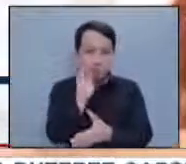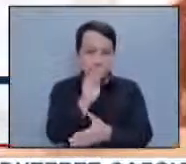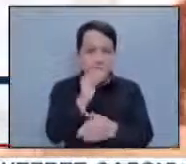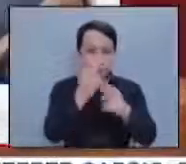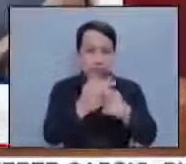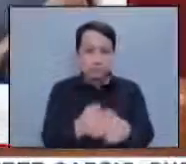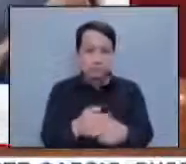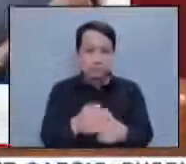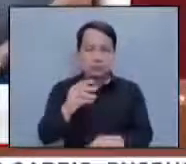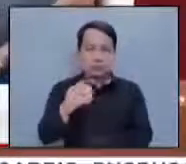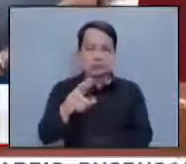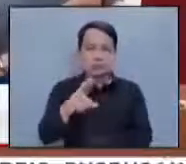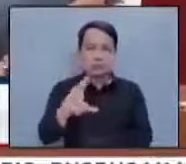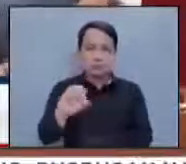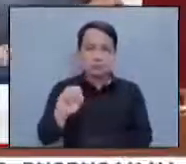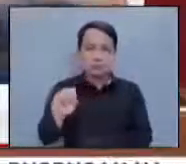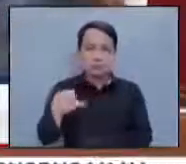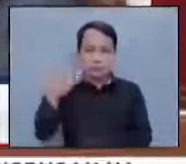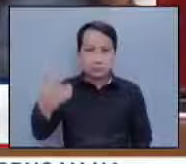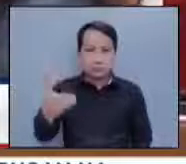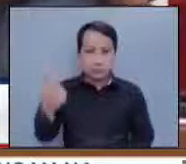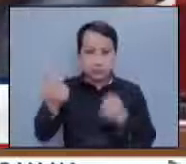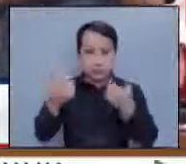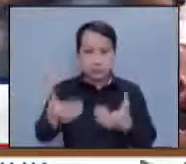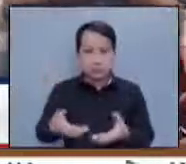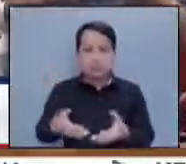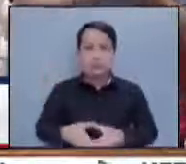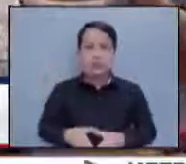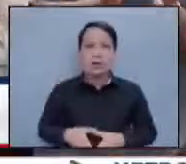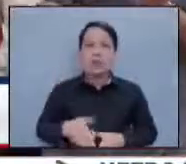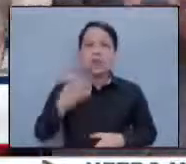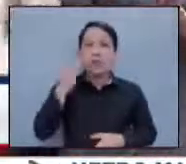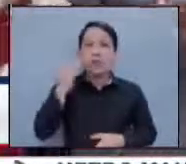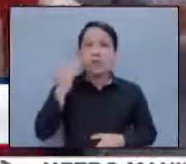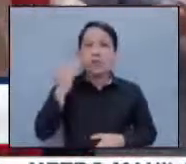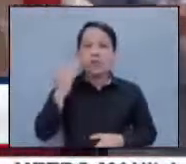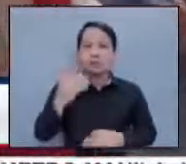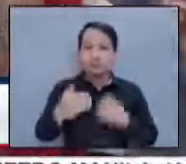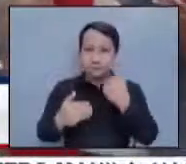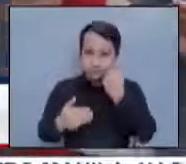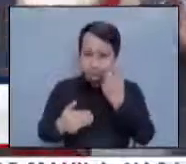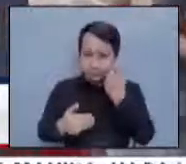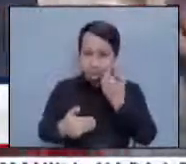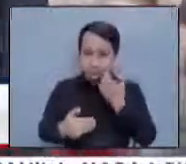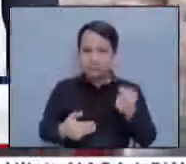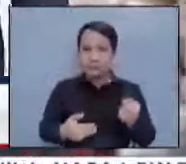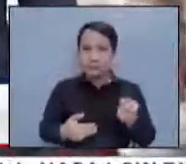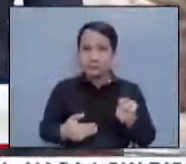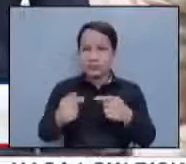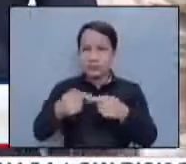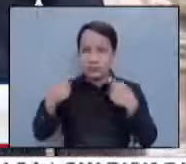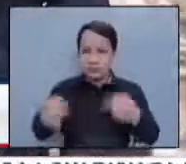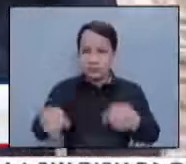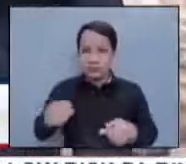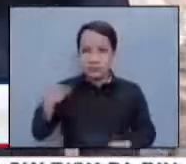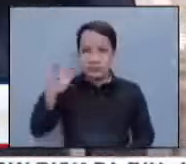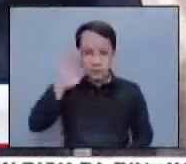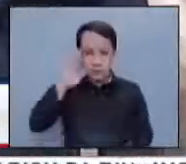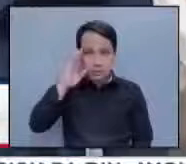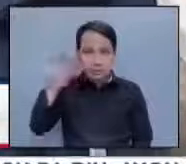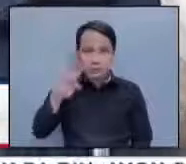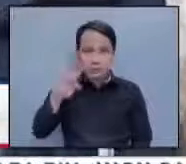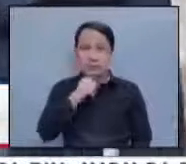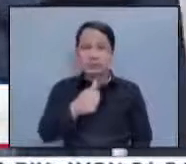at sa susunod na administrasyon. Ito'y dahil napapahiyaan niya na ang mga kalaban ni PBBM dahil hindi na